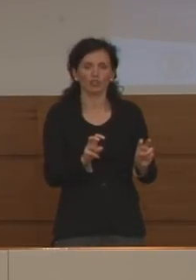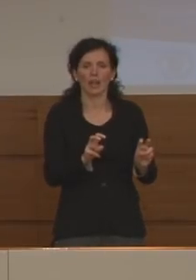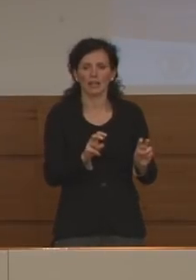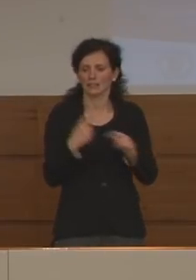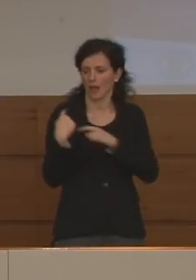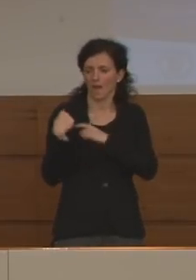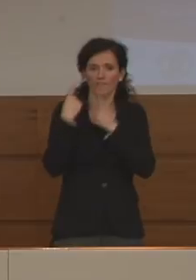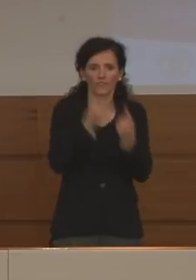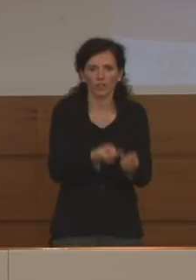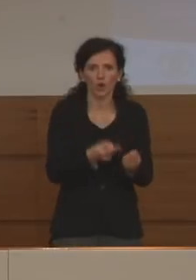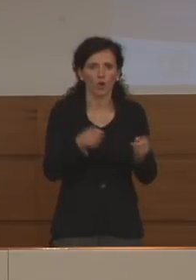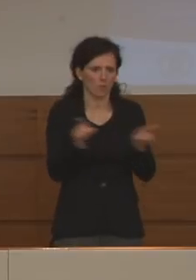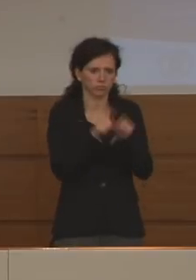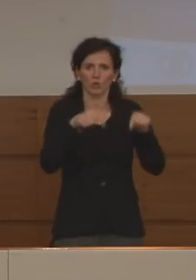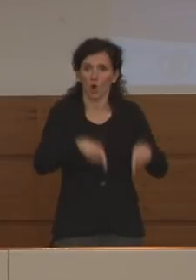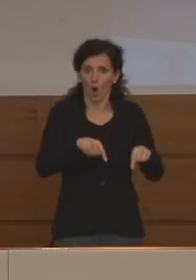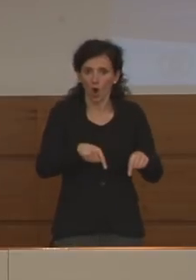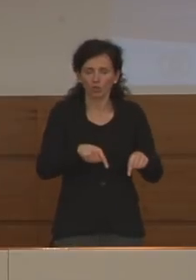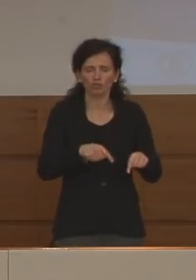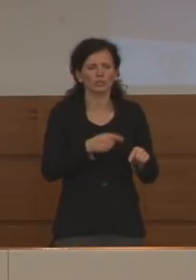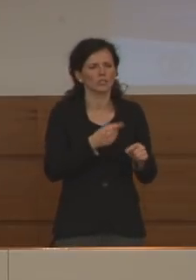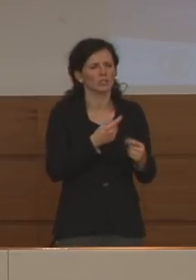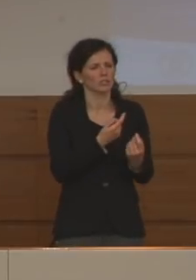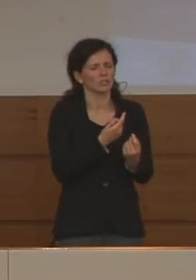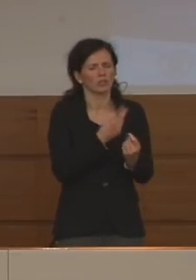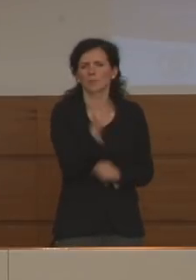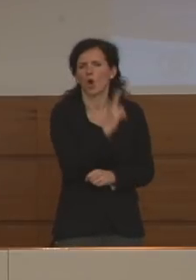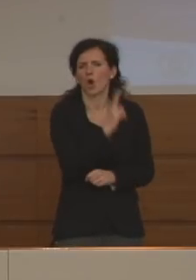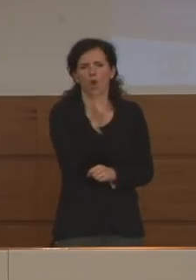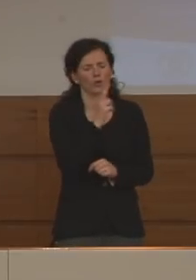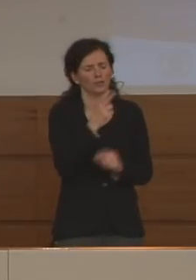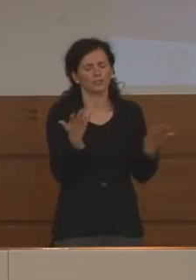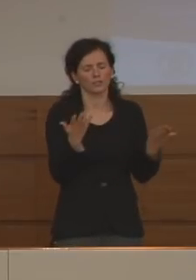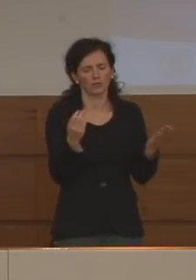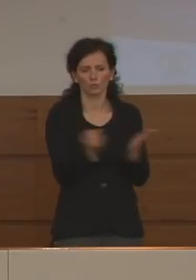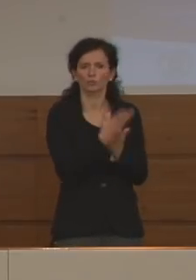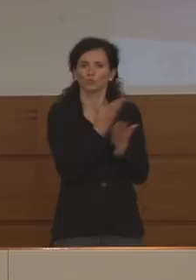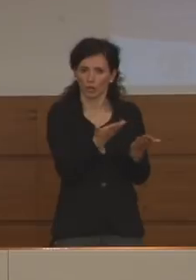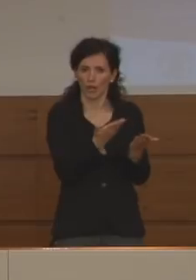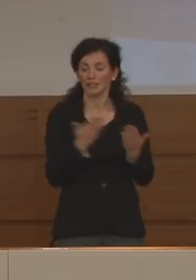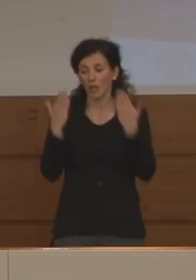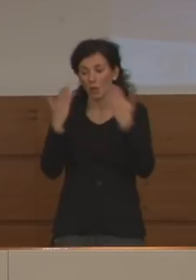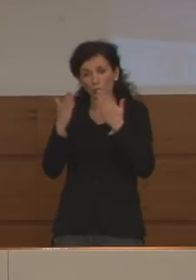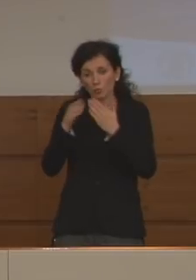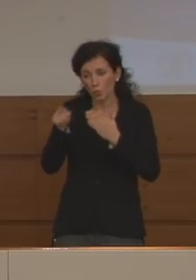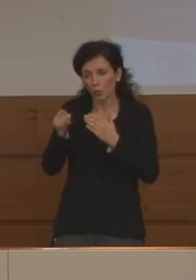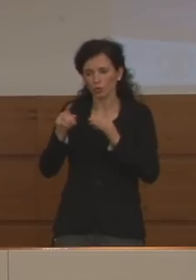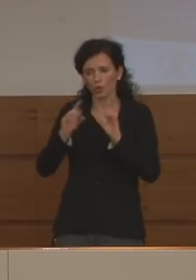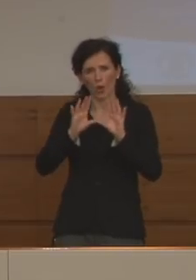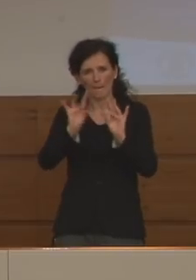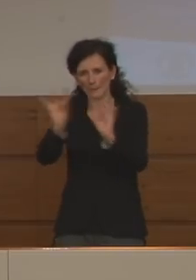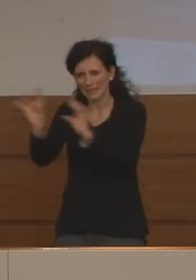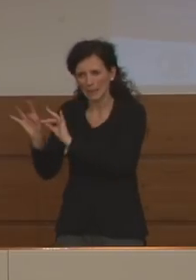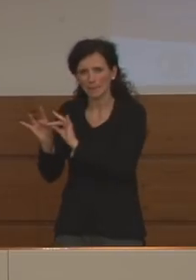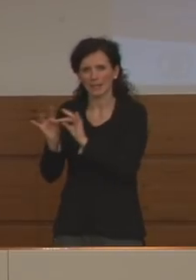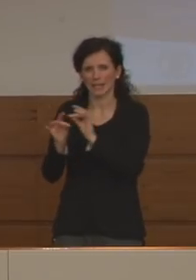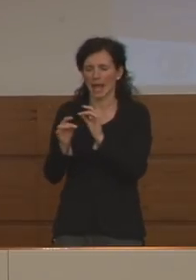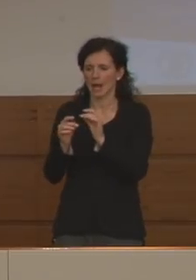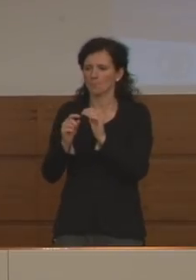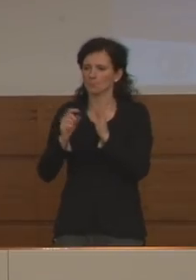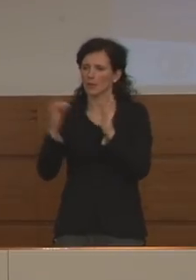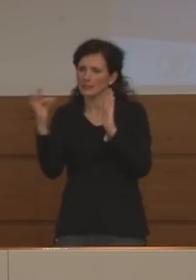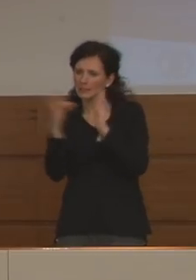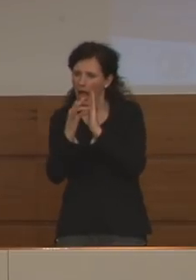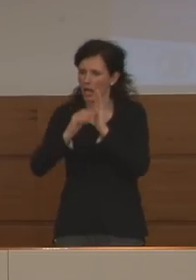in una giornata come quelli in cui abbiamo centinaia di morti quindi gli studi epidemiologici di prevalenza di incidenza di nuovi cali secondo